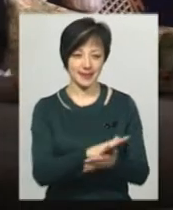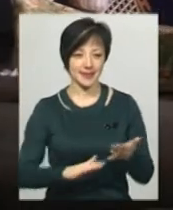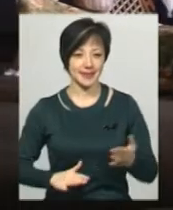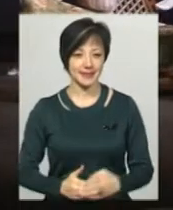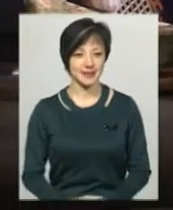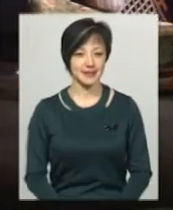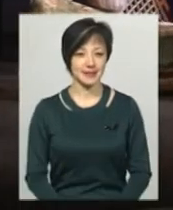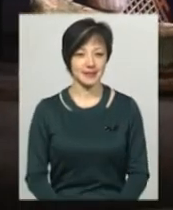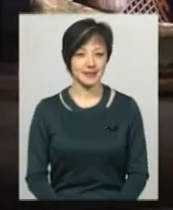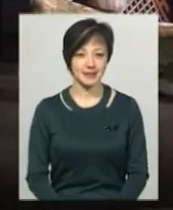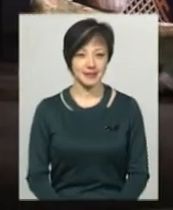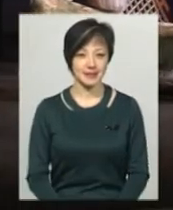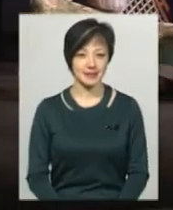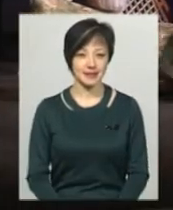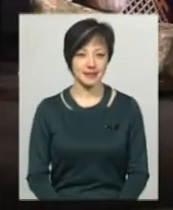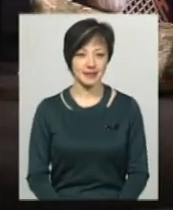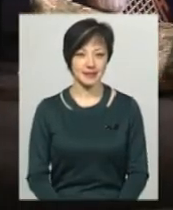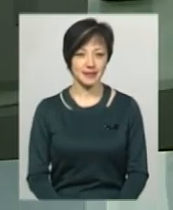Ворожцова, Віктор Кривий, новини Поділля, Центр.